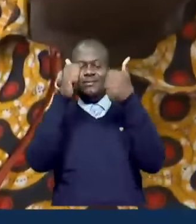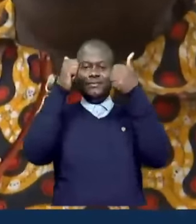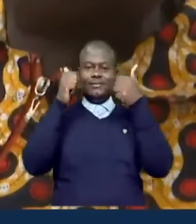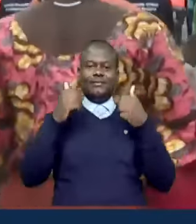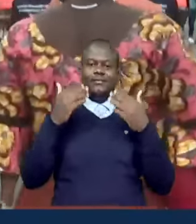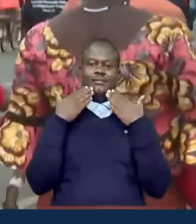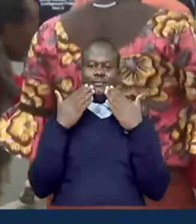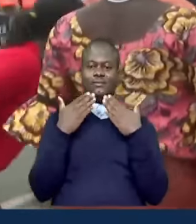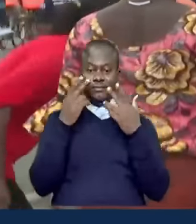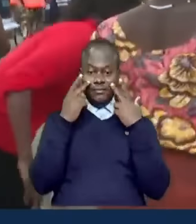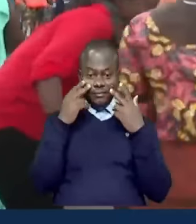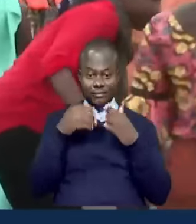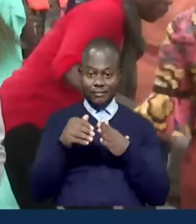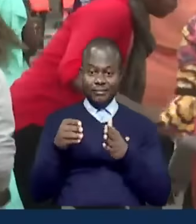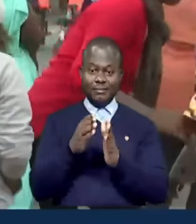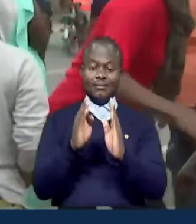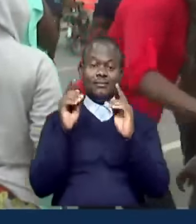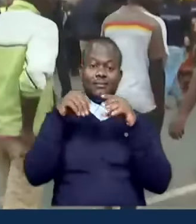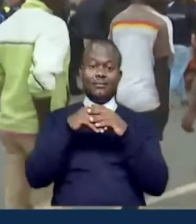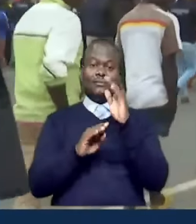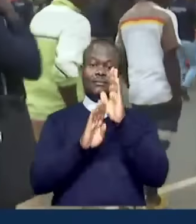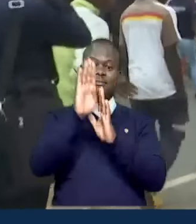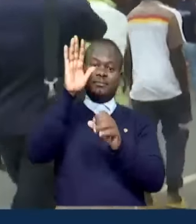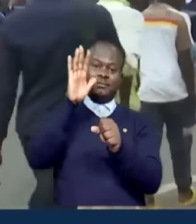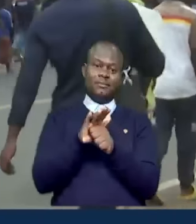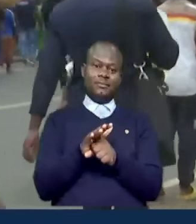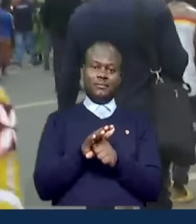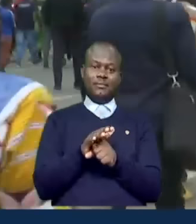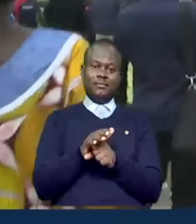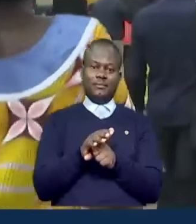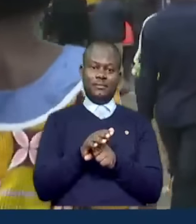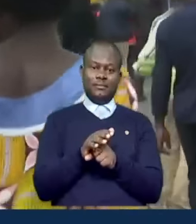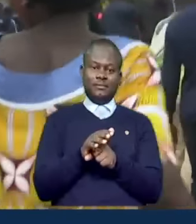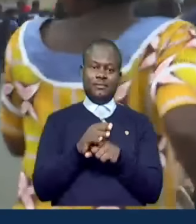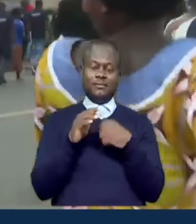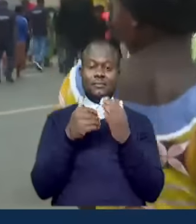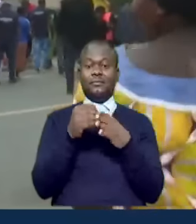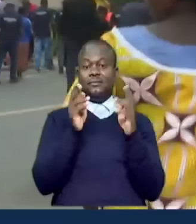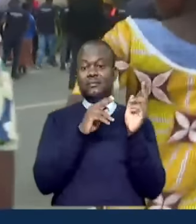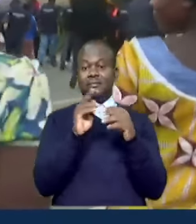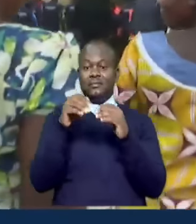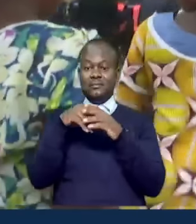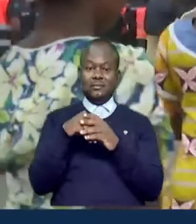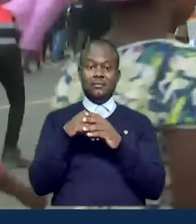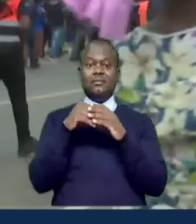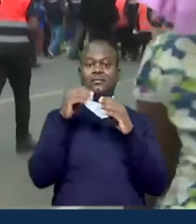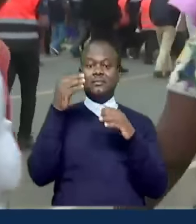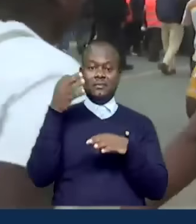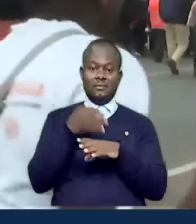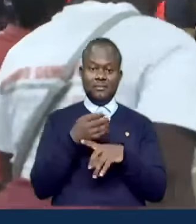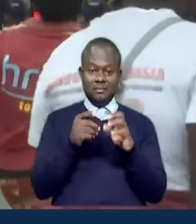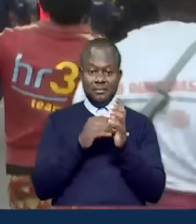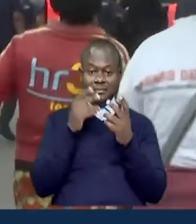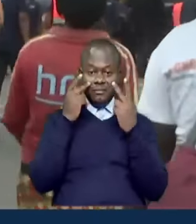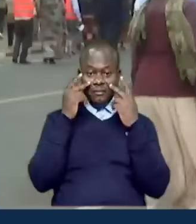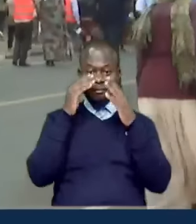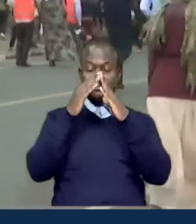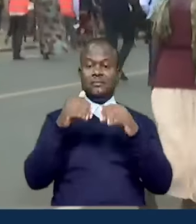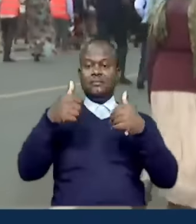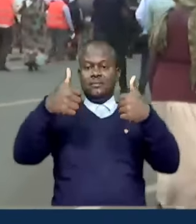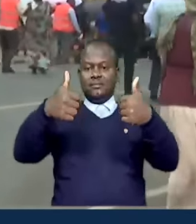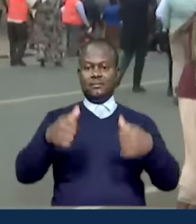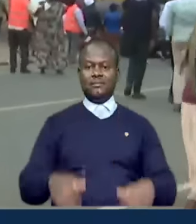yabonye umuhanda mana yanjye uzanya majambere cyane aya mazu yarasanzwe aramadasanzwe yamafuti ariko none urabona gwibata amaduka